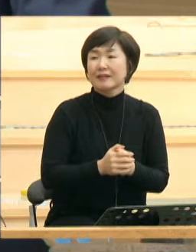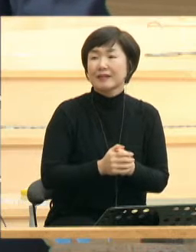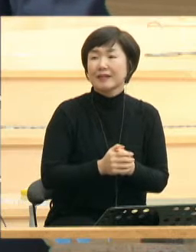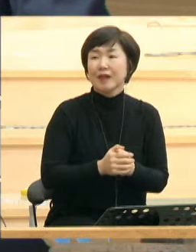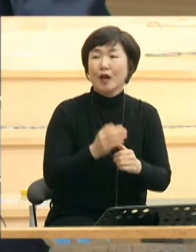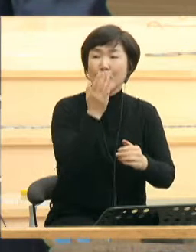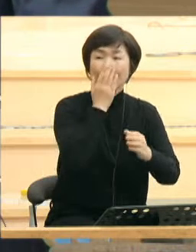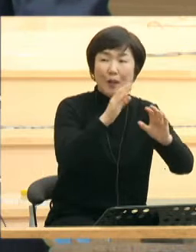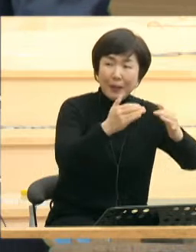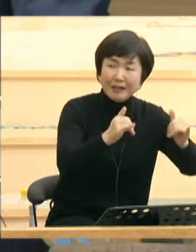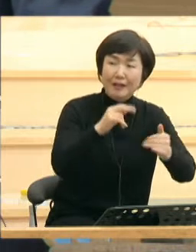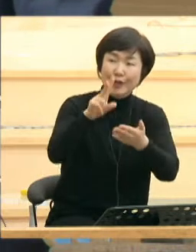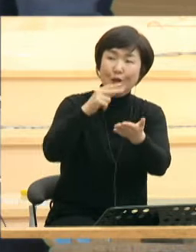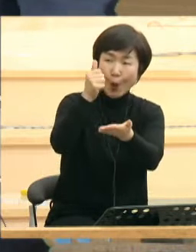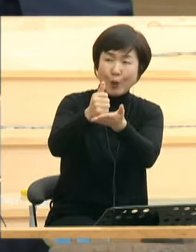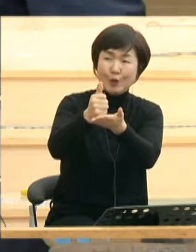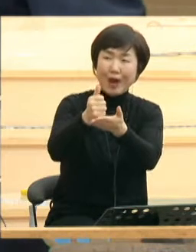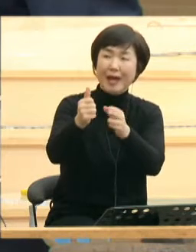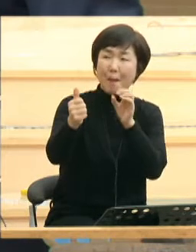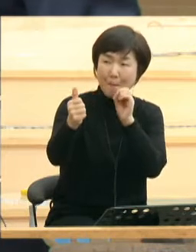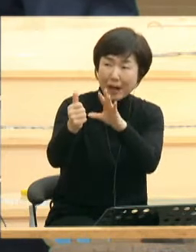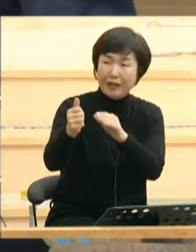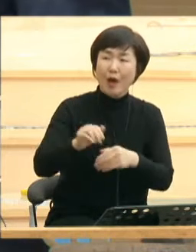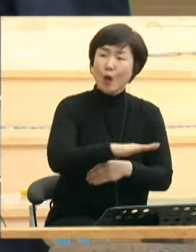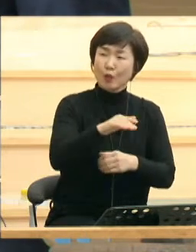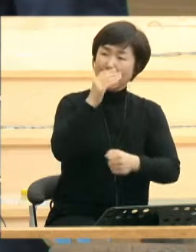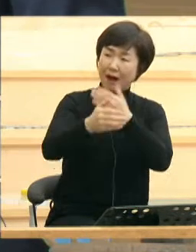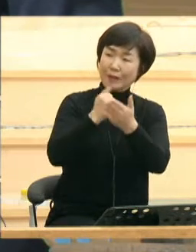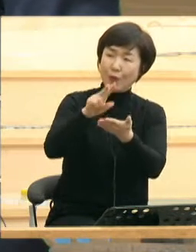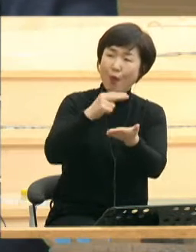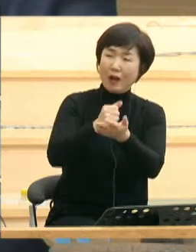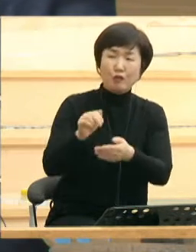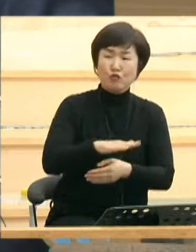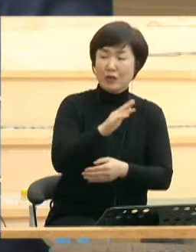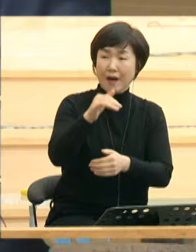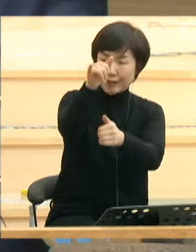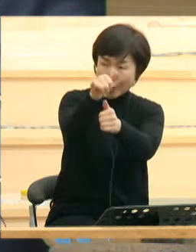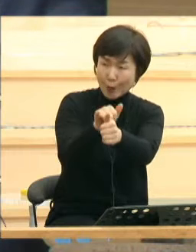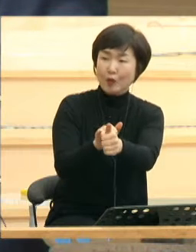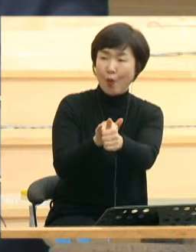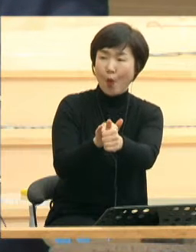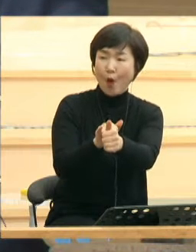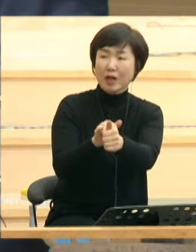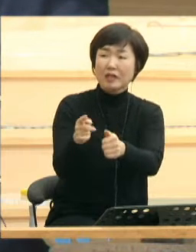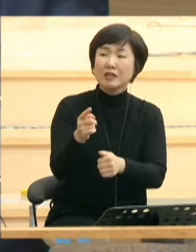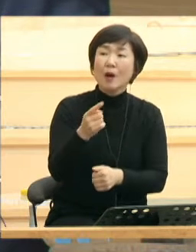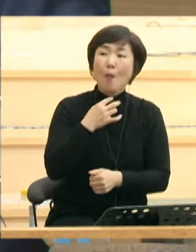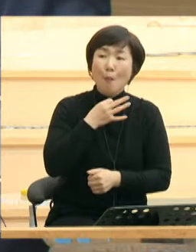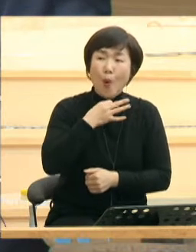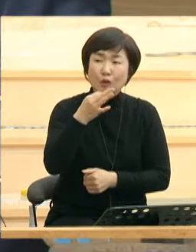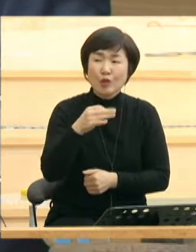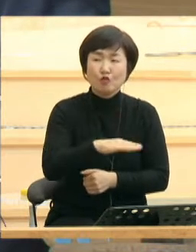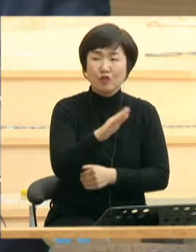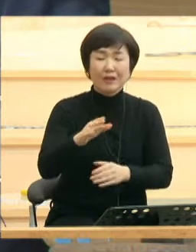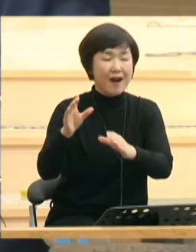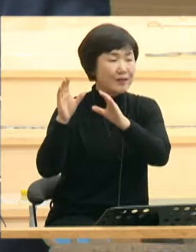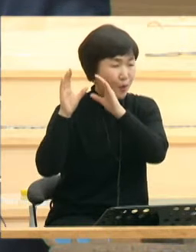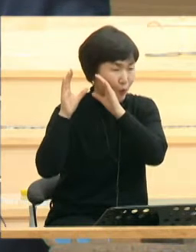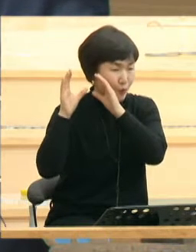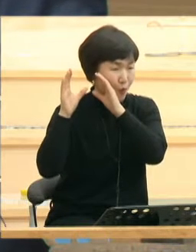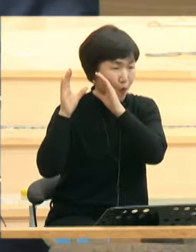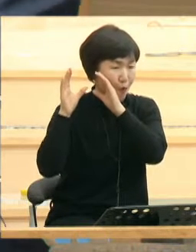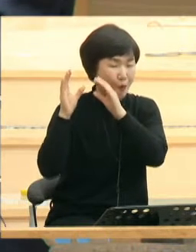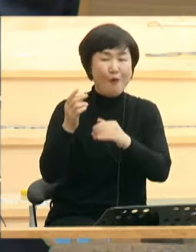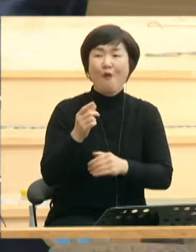시작 백성이 여호수아에게 말하되 우리 하나님 여호와를 우리가 섬기고 그의 목소리를 우리가 청